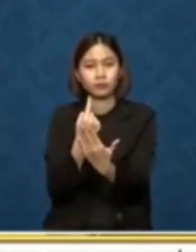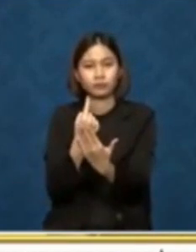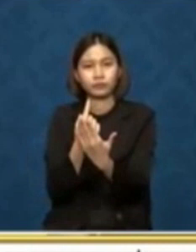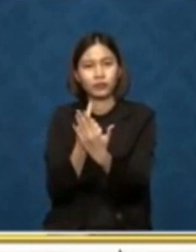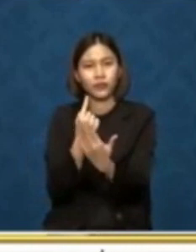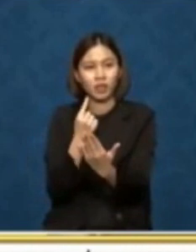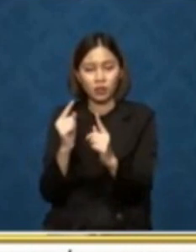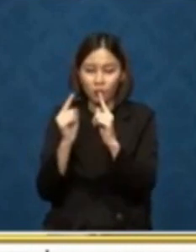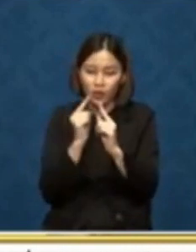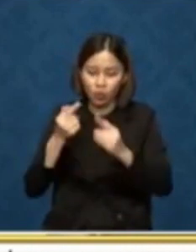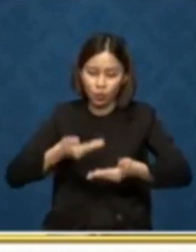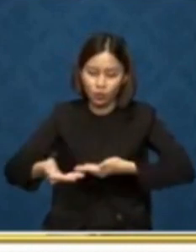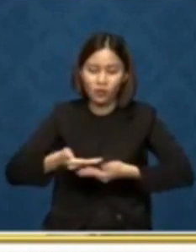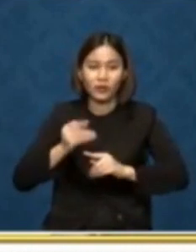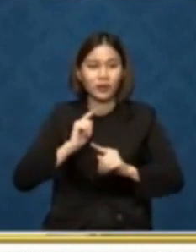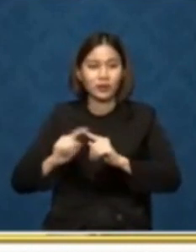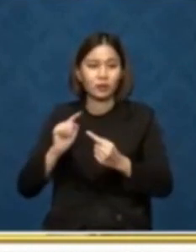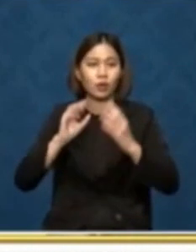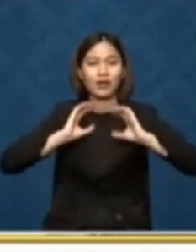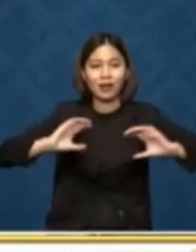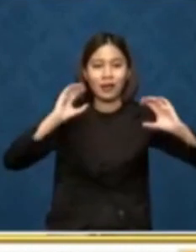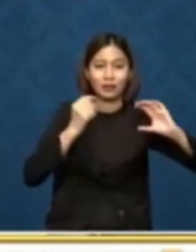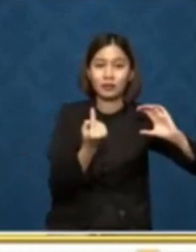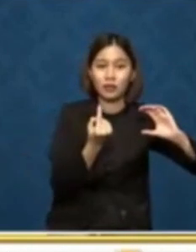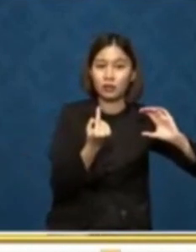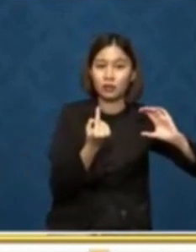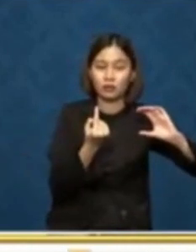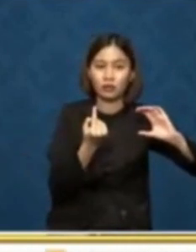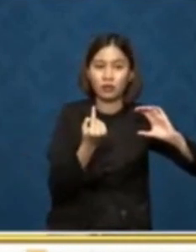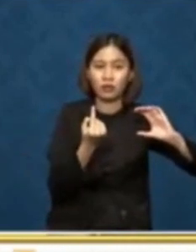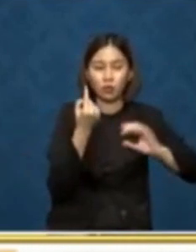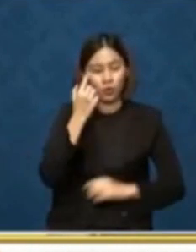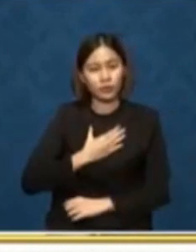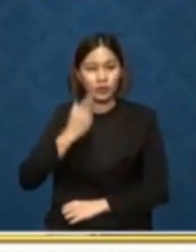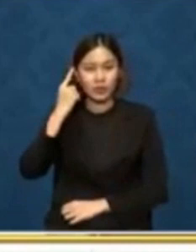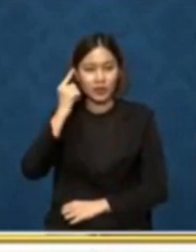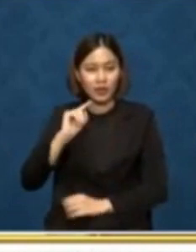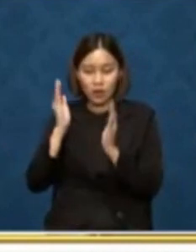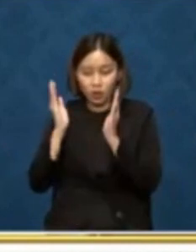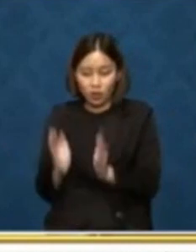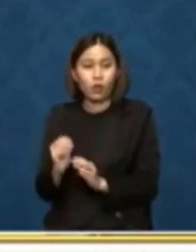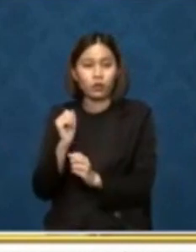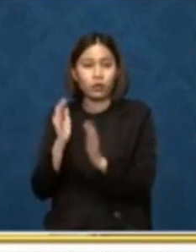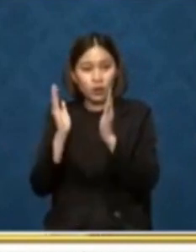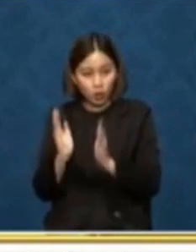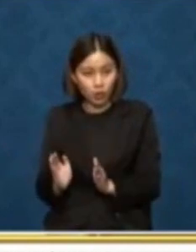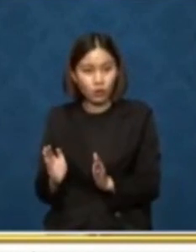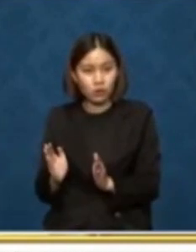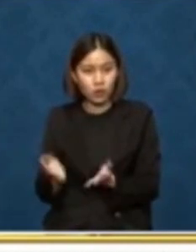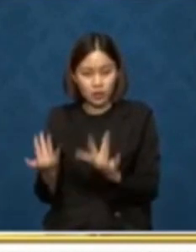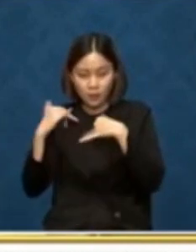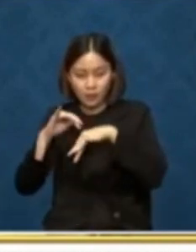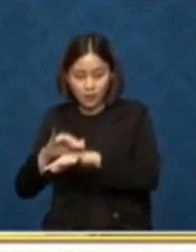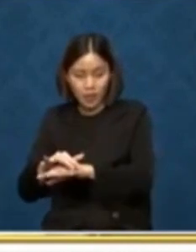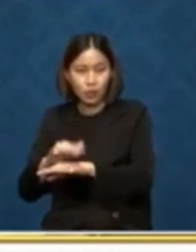ในการที่จะเข้าไปพูดคุยเนี่ยนอกเหนือจากภาครัฐอย่างเดียวเนี่ยผมว่าบุคคลที่